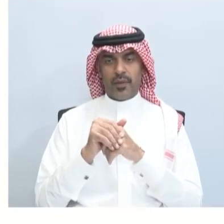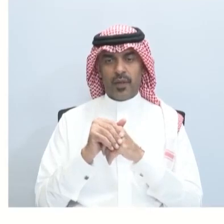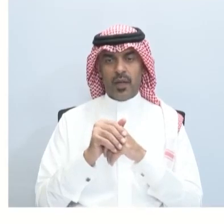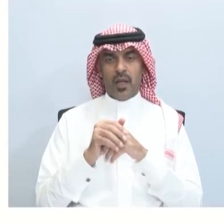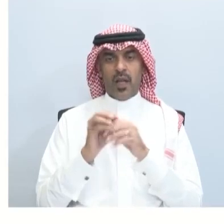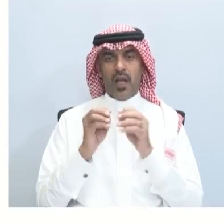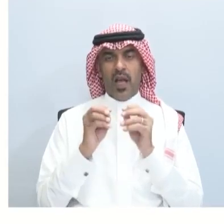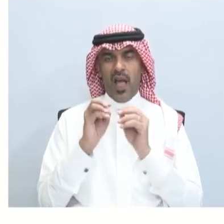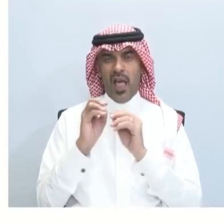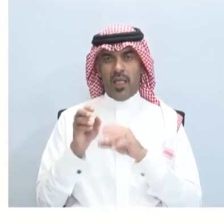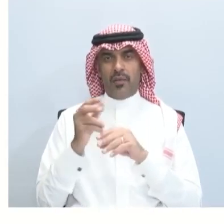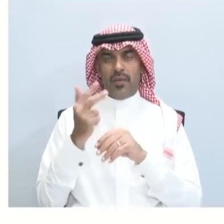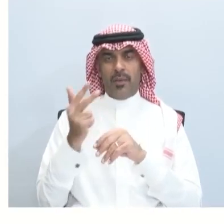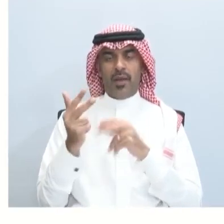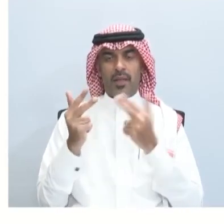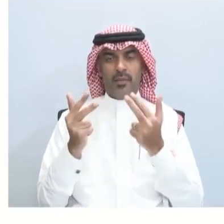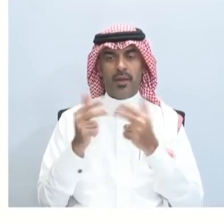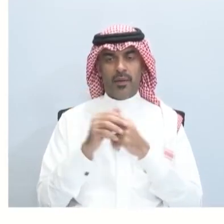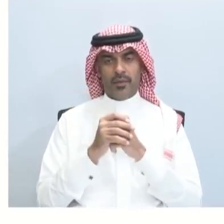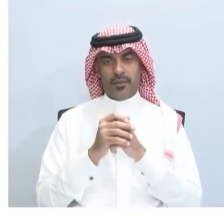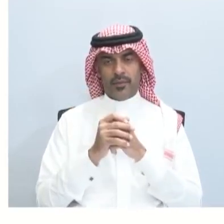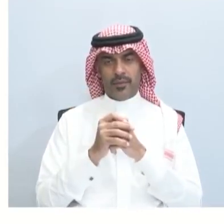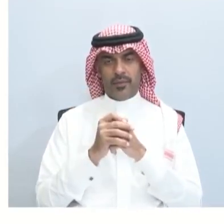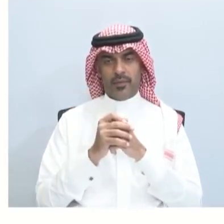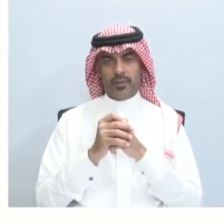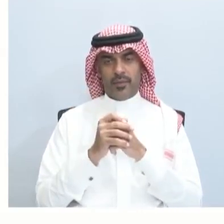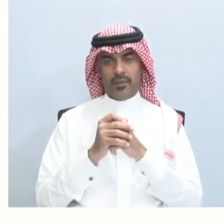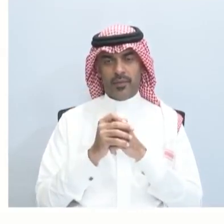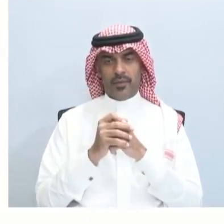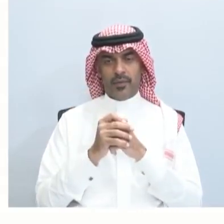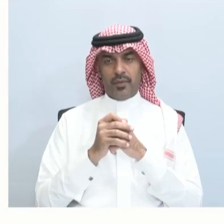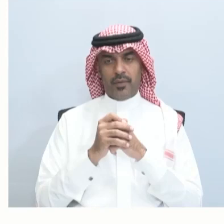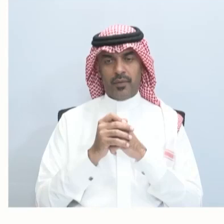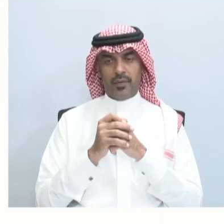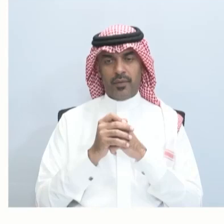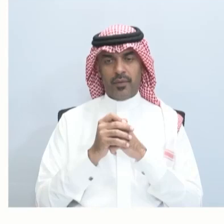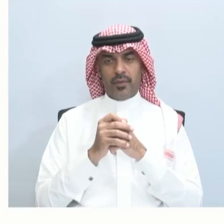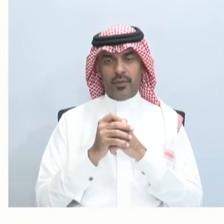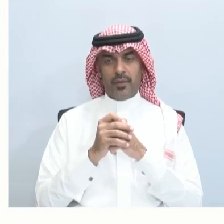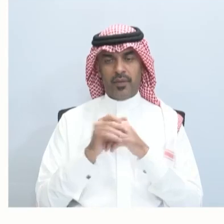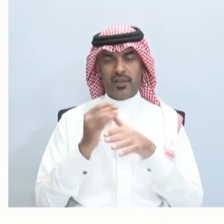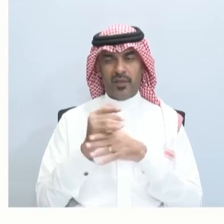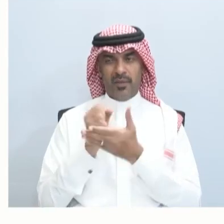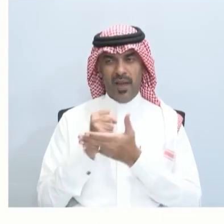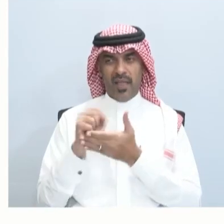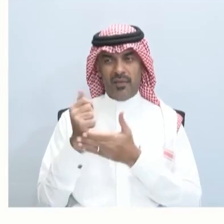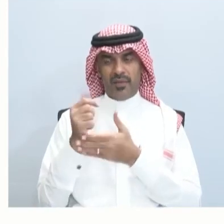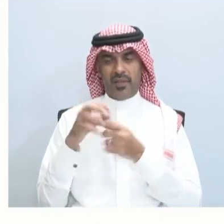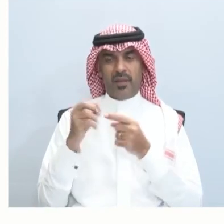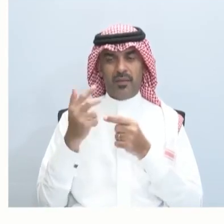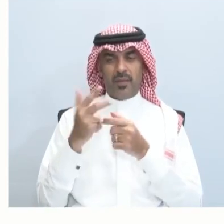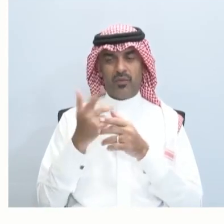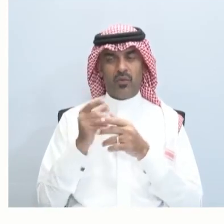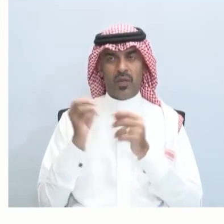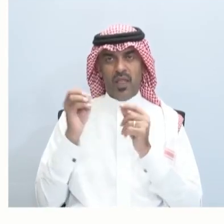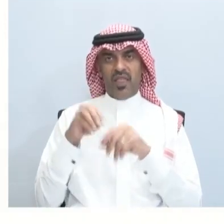للطرفين لماذا لكي نحذف هذا العدد في الطرف الايمن نريد ان نحذف سالب ثمانيه سوف نضيف ثمانيه